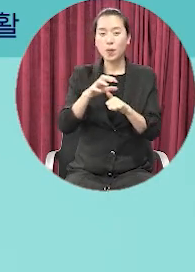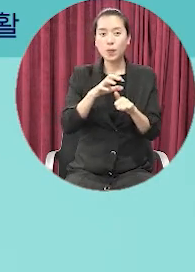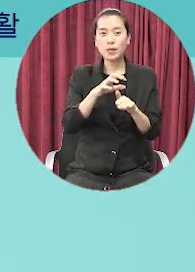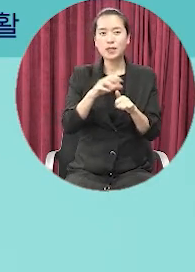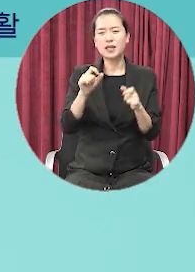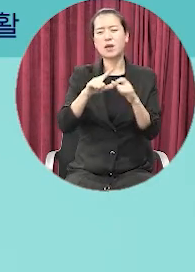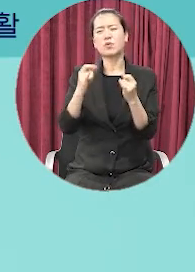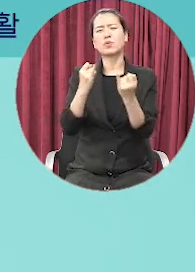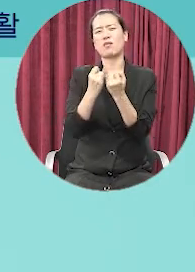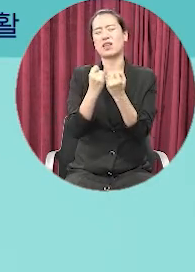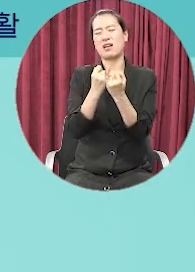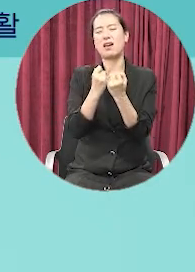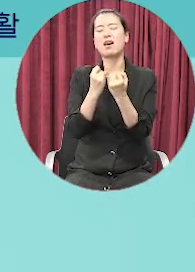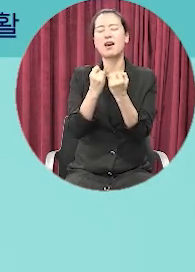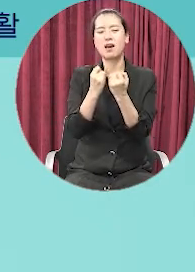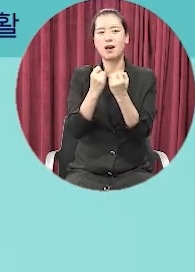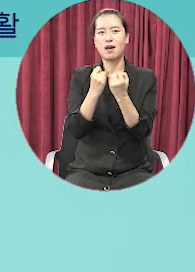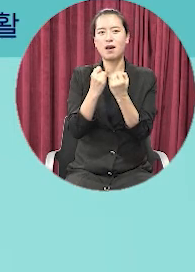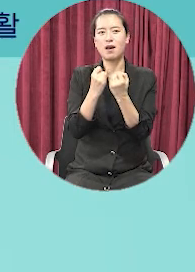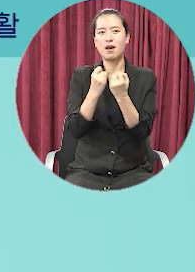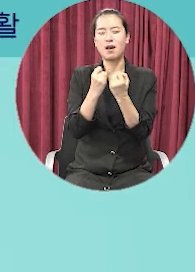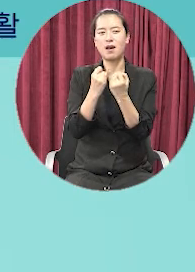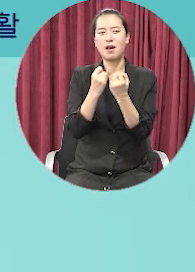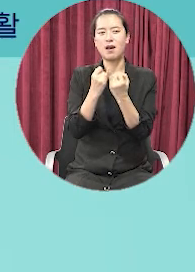주로 여자가 더 많고, 대부분